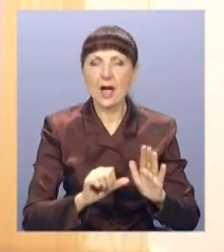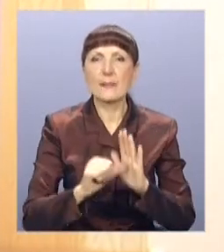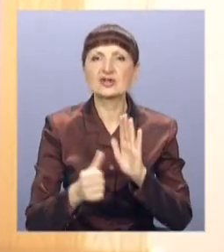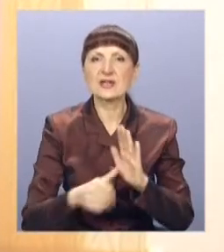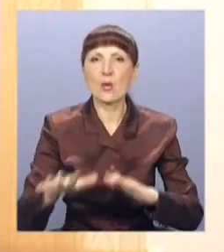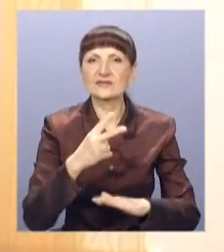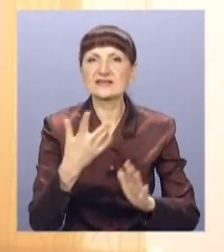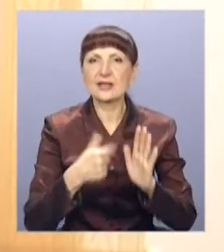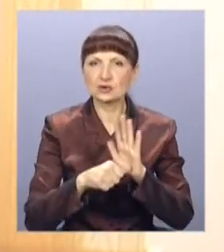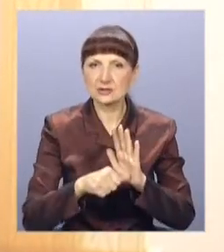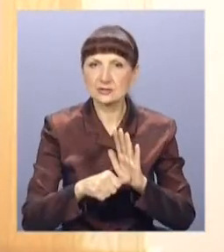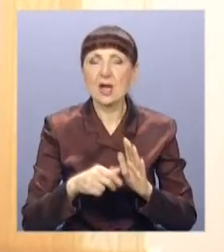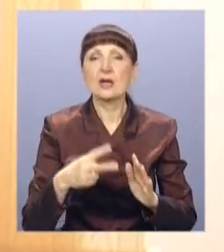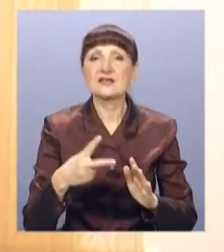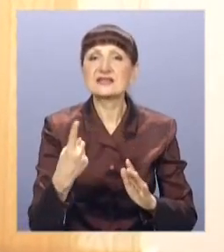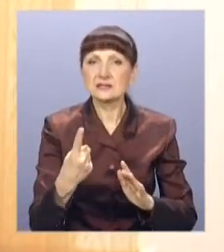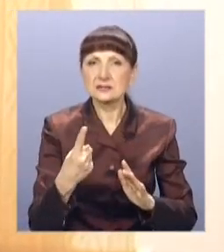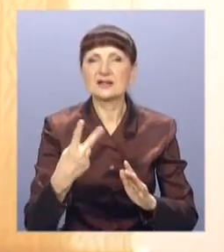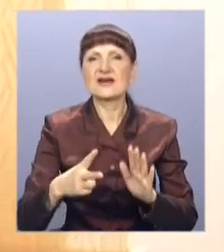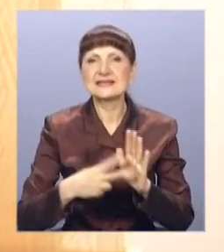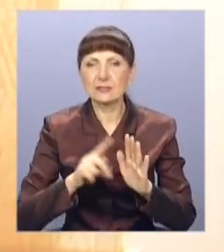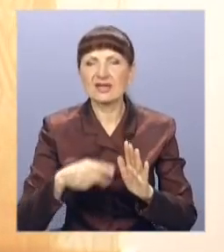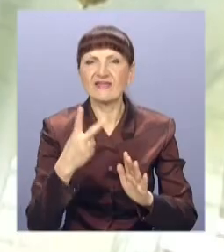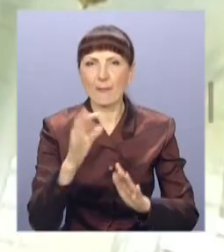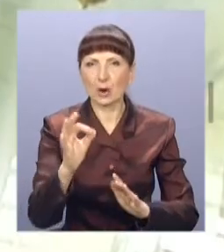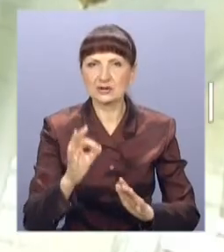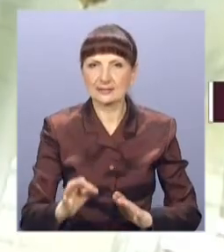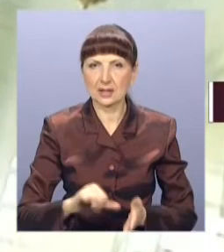16-му 25,6% и по округу 21 27,2%.